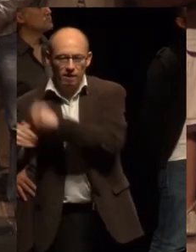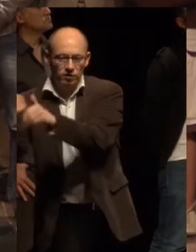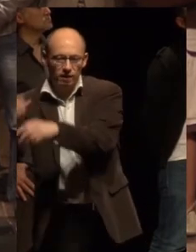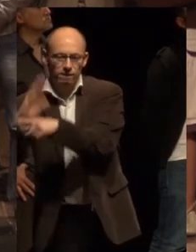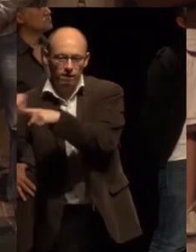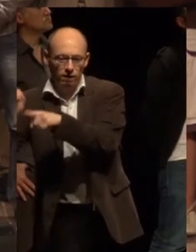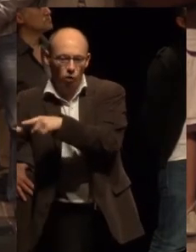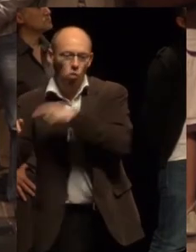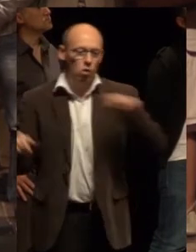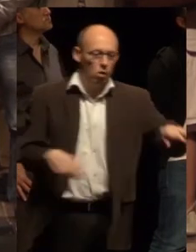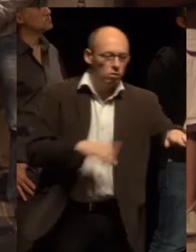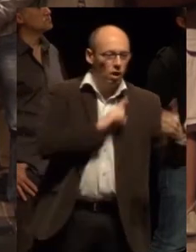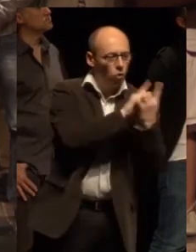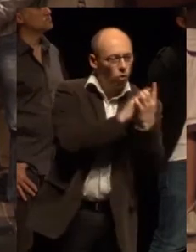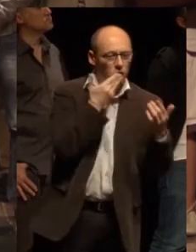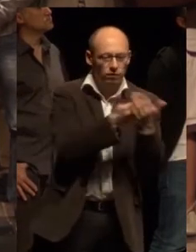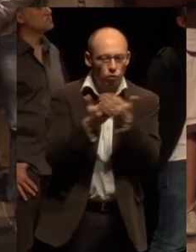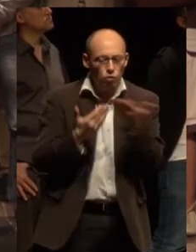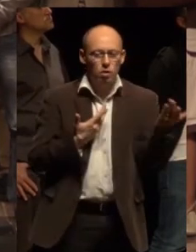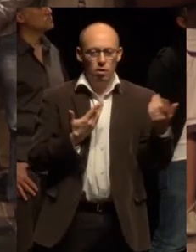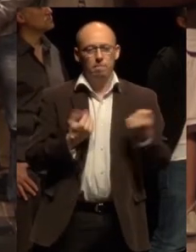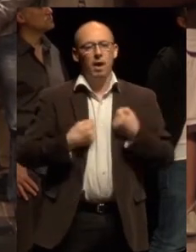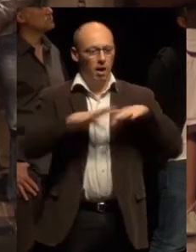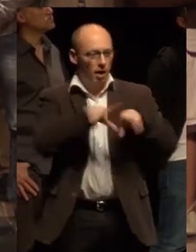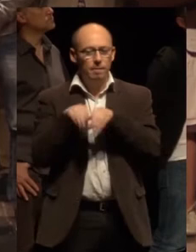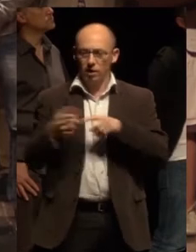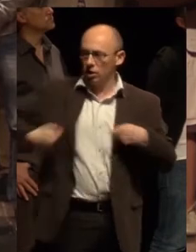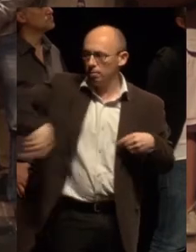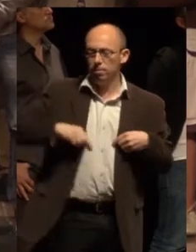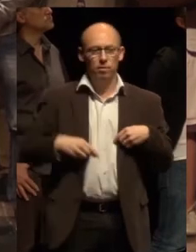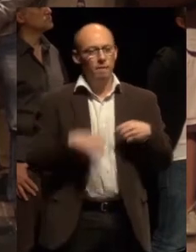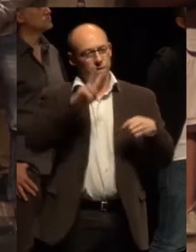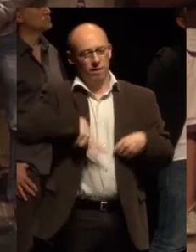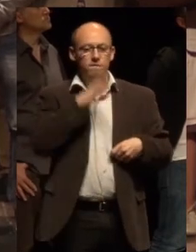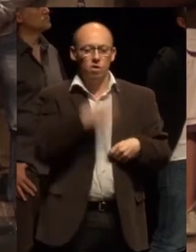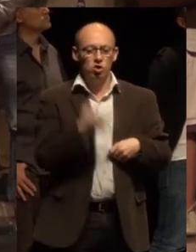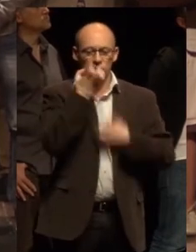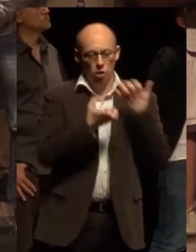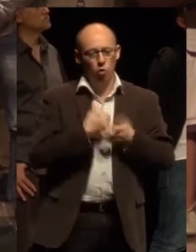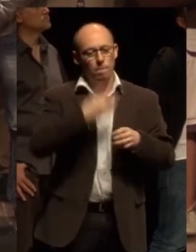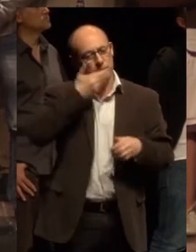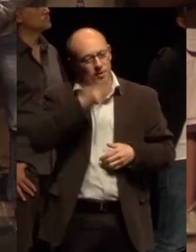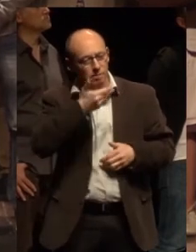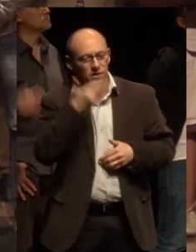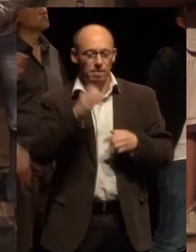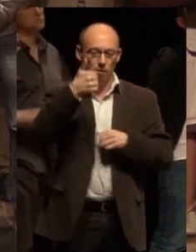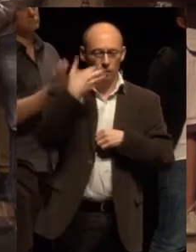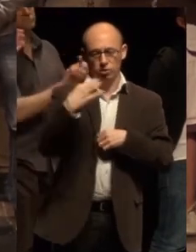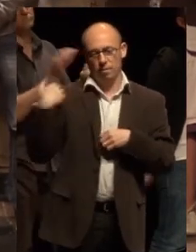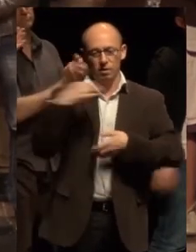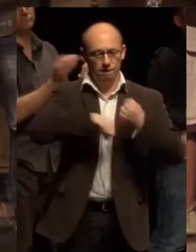avancer, des rencontres à mener. Au nom de mes équipes, je vous adresse un franc et chaleureux remerciement pour cette première